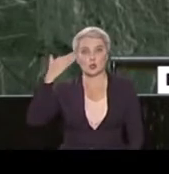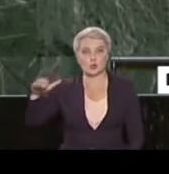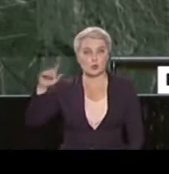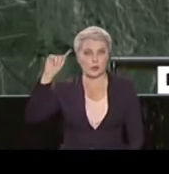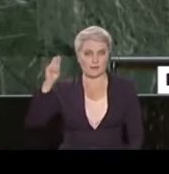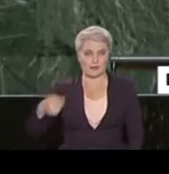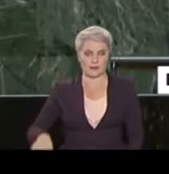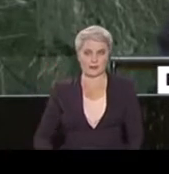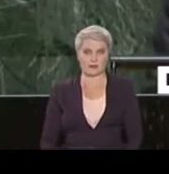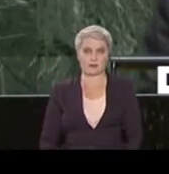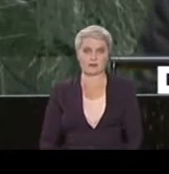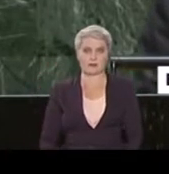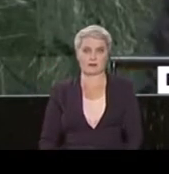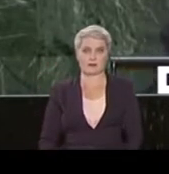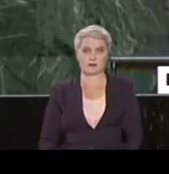війни.